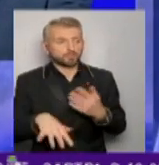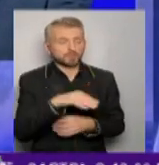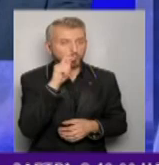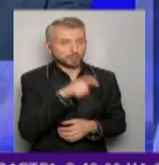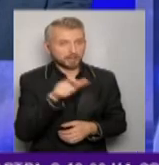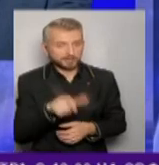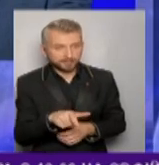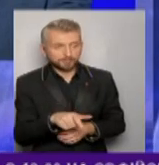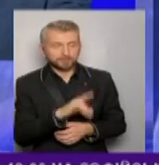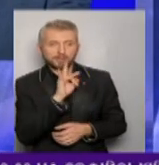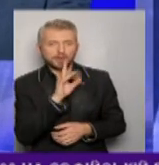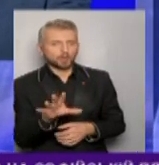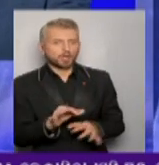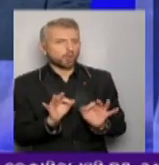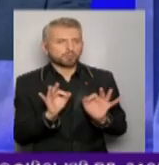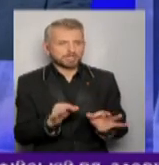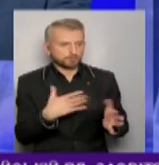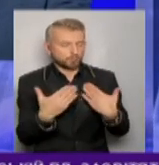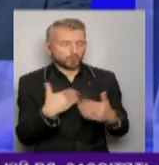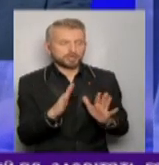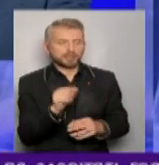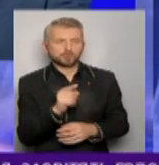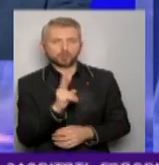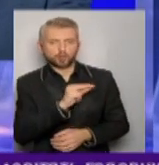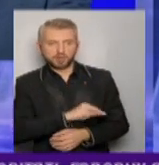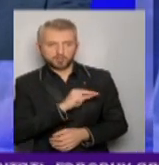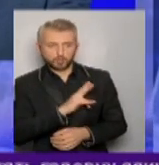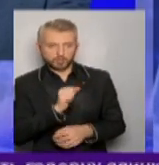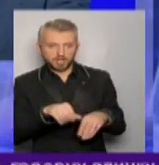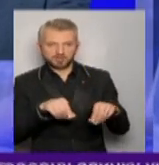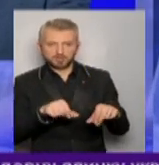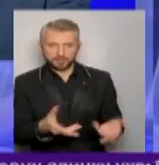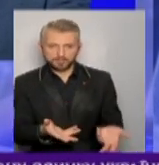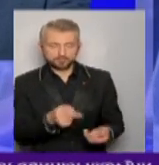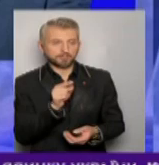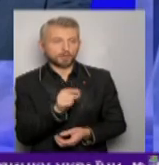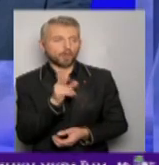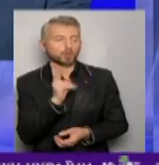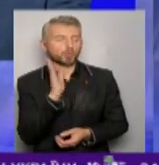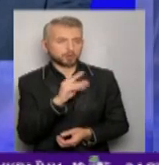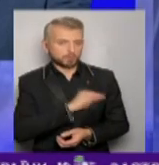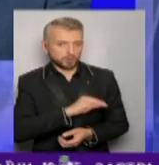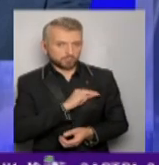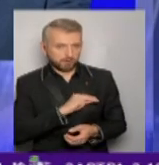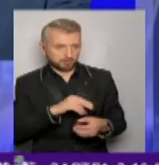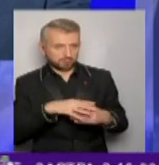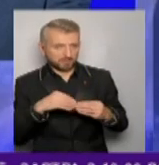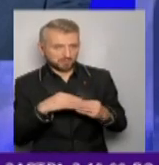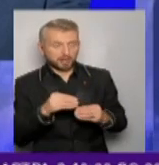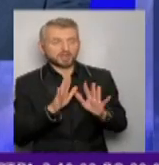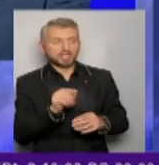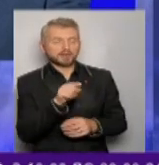українців, то не буде об'єктивного підходу. Тільки той, хто працює на землі, той, хто буде працювати на ній, тільки ці